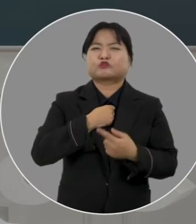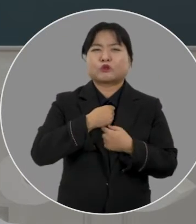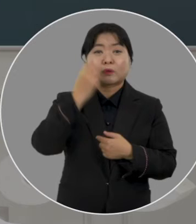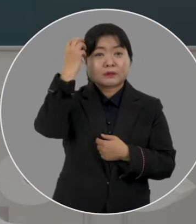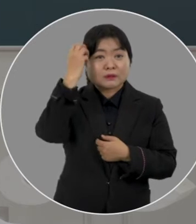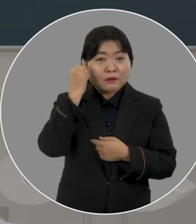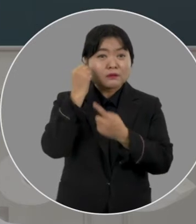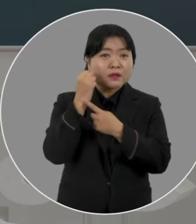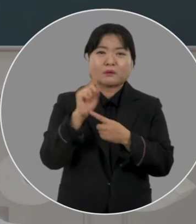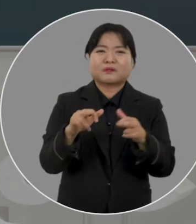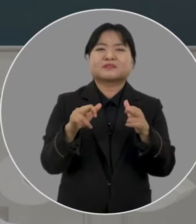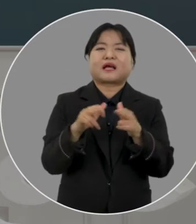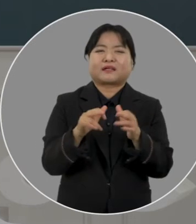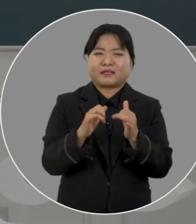남았던 게